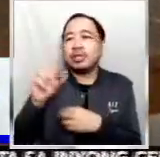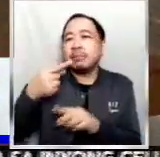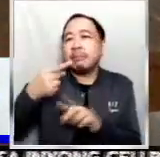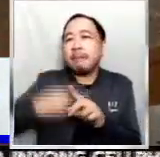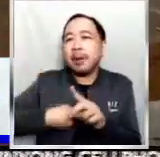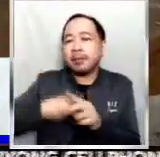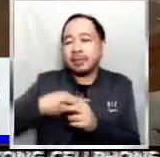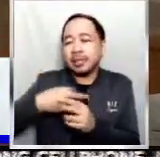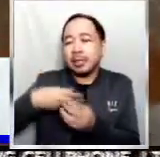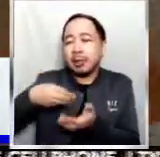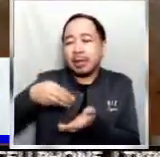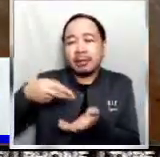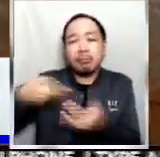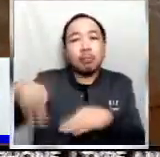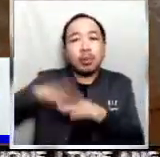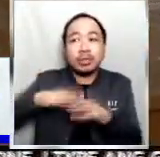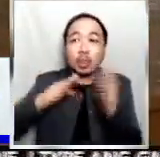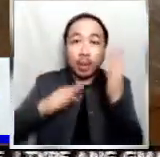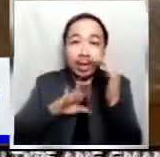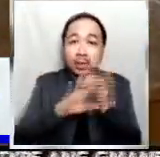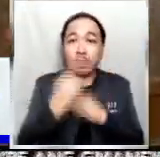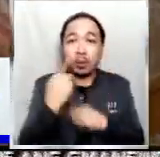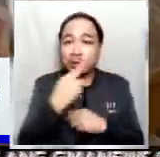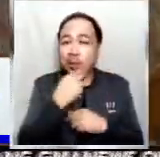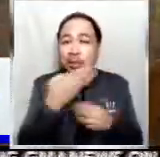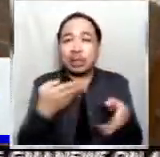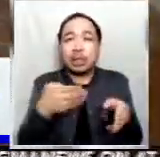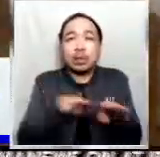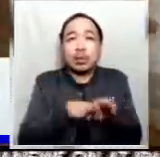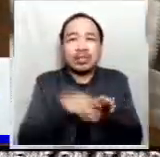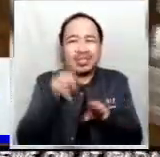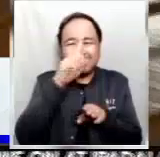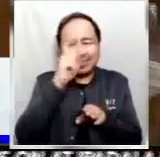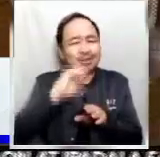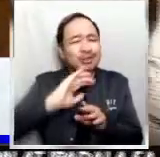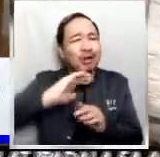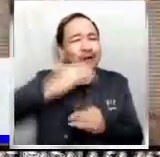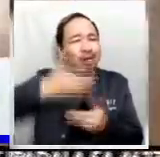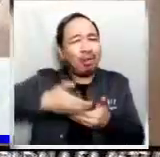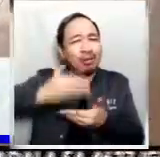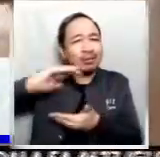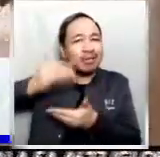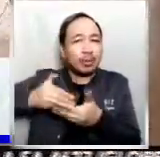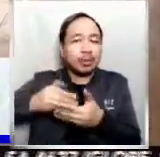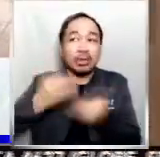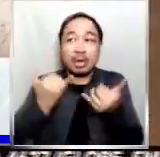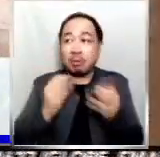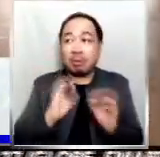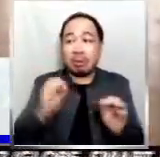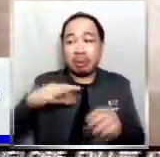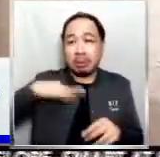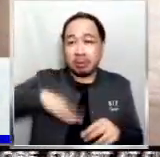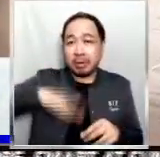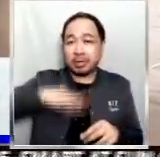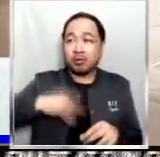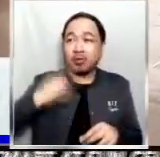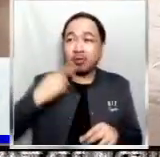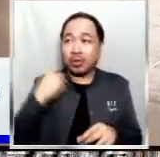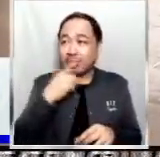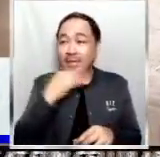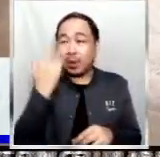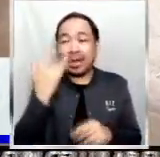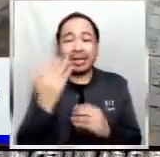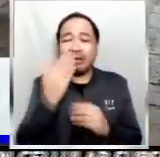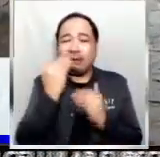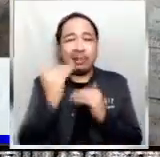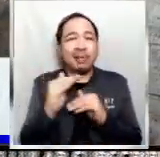pinagtatrabahoang restaurant sa lockdown. Buti na lang, kahit halos di pa rin kumikita ngayon ng restaurant dahil limitado ang pinapayagang bilang ng mga